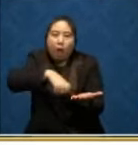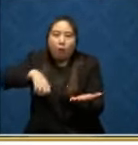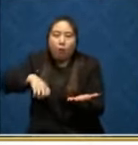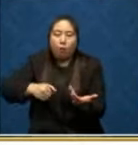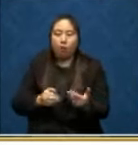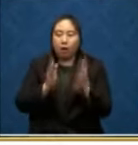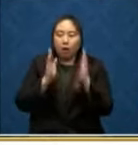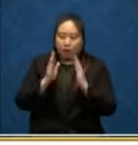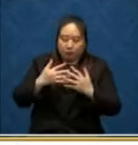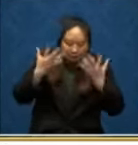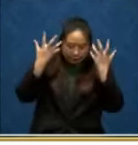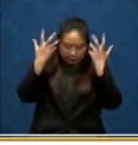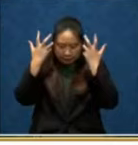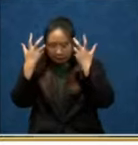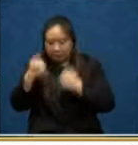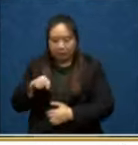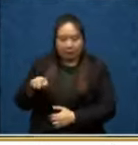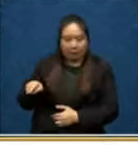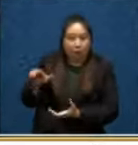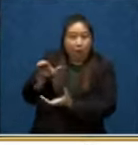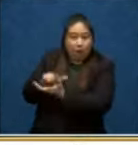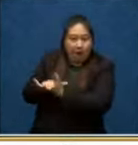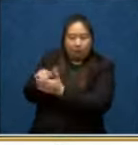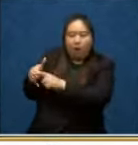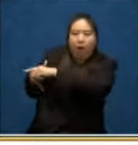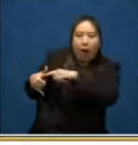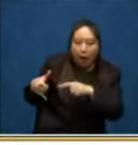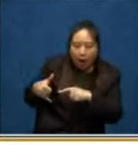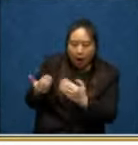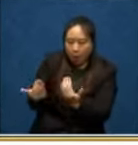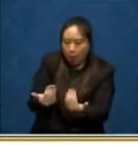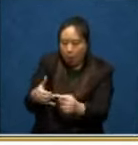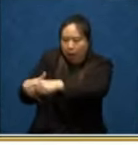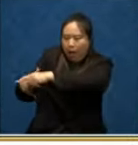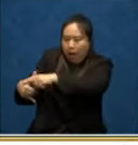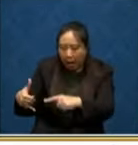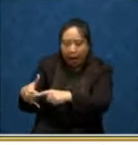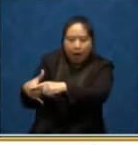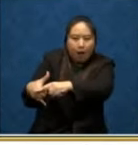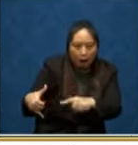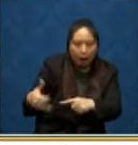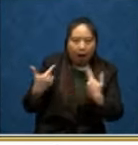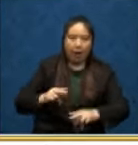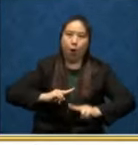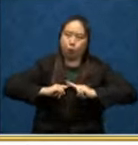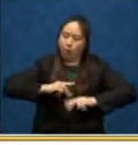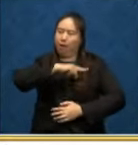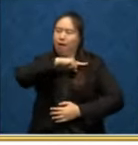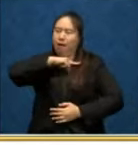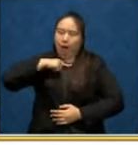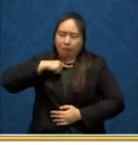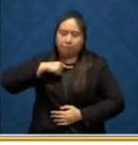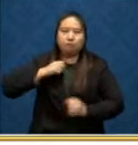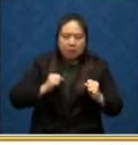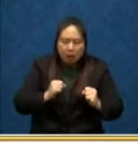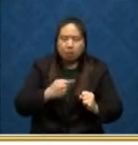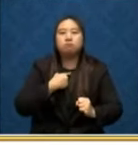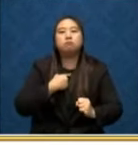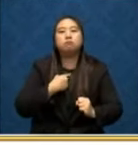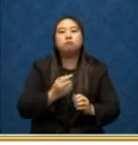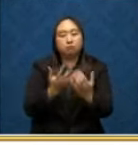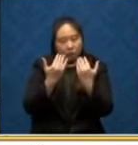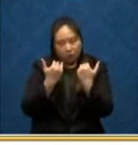ลงมือปิดที่ภรรยากับลูกของตัวเองและพยายามฆ่าตัวตายตามผมต้องขอแสดงความ